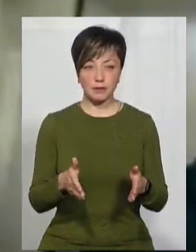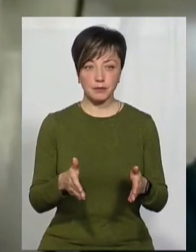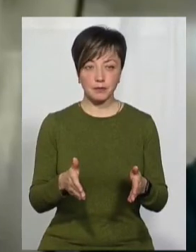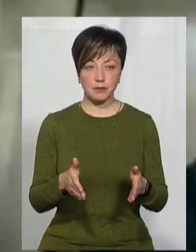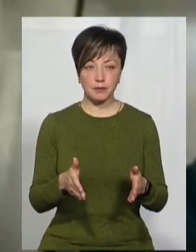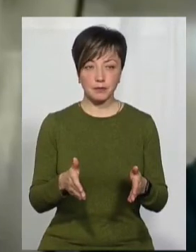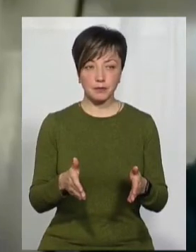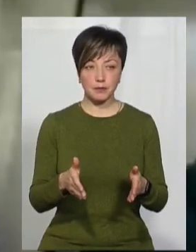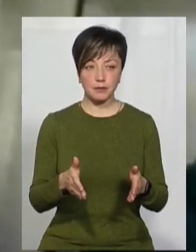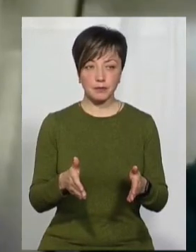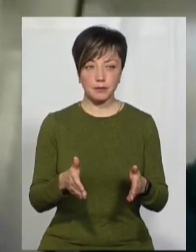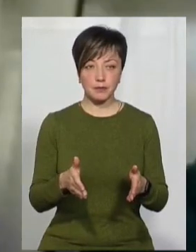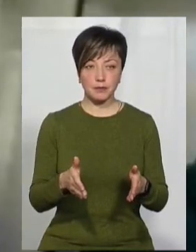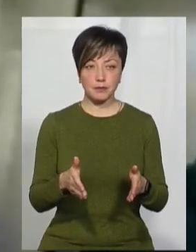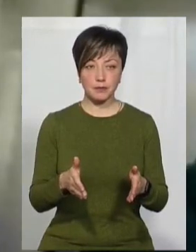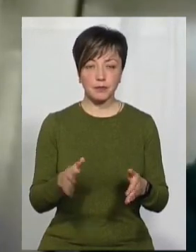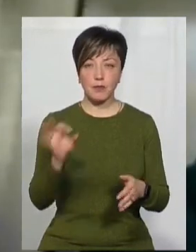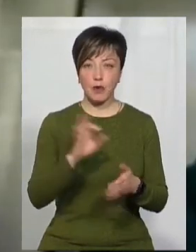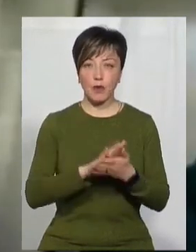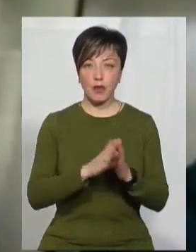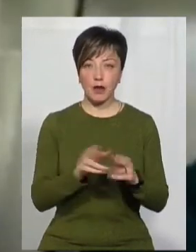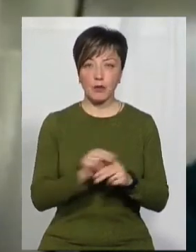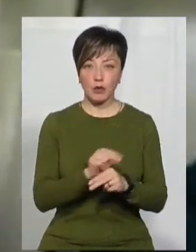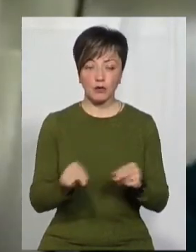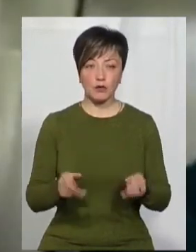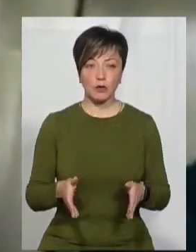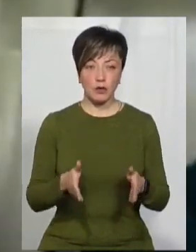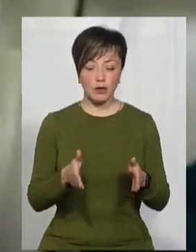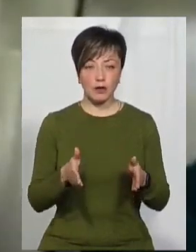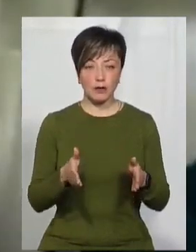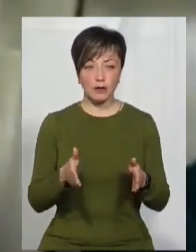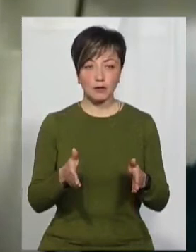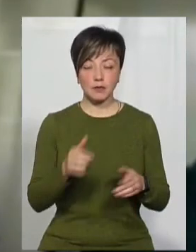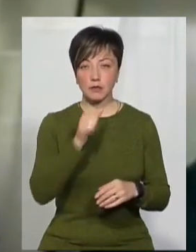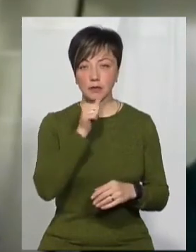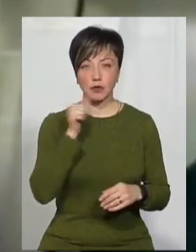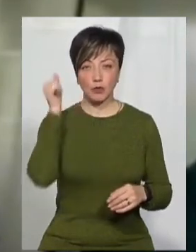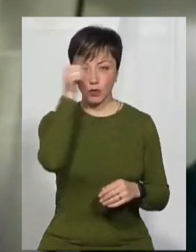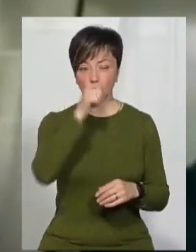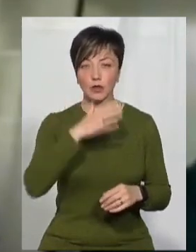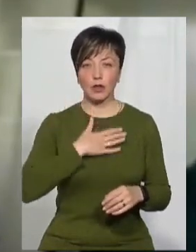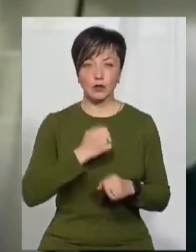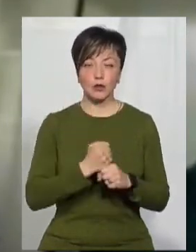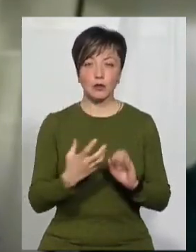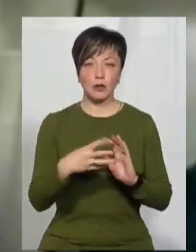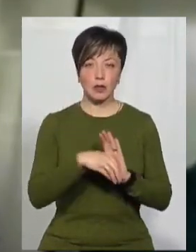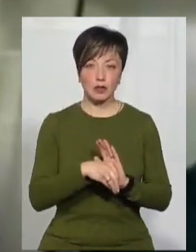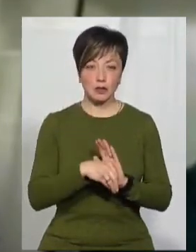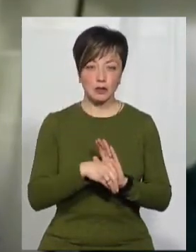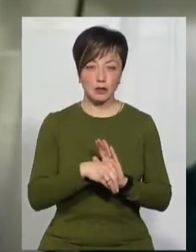договори, контракти, будівництво, ремонтів автомобільних доріг, в минулому році до нашої роботи приєдналась